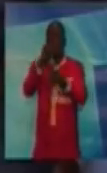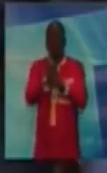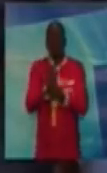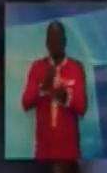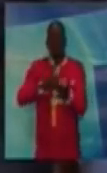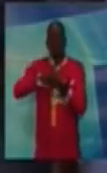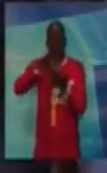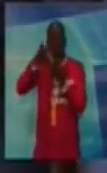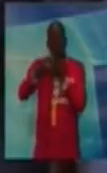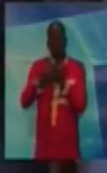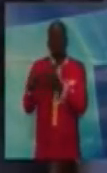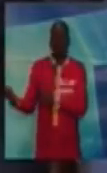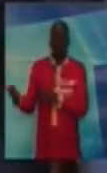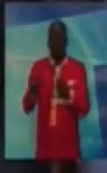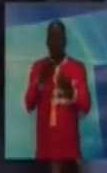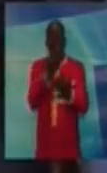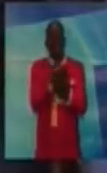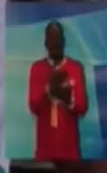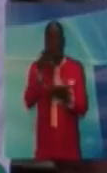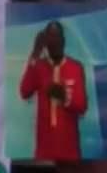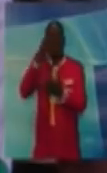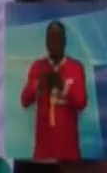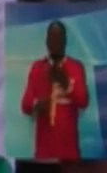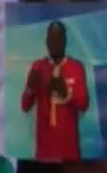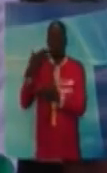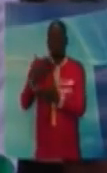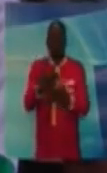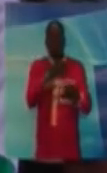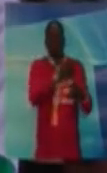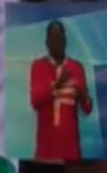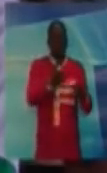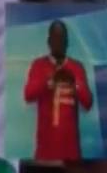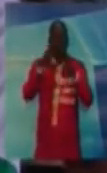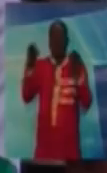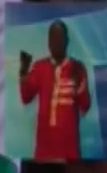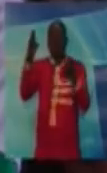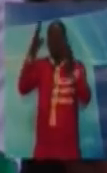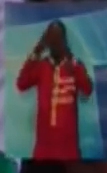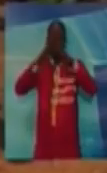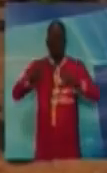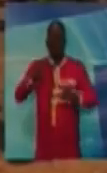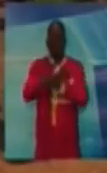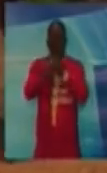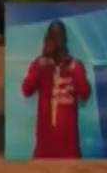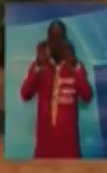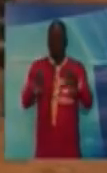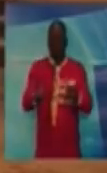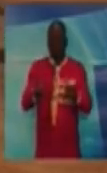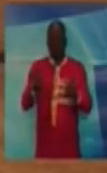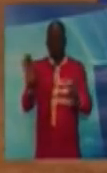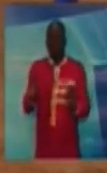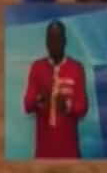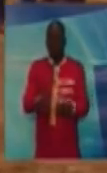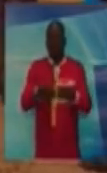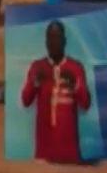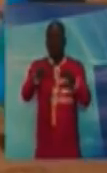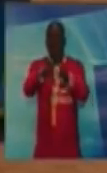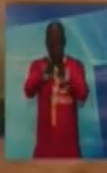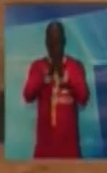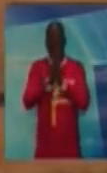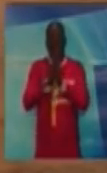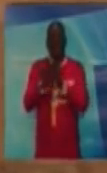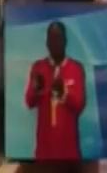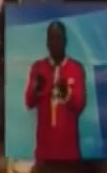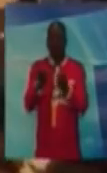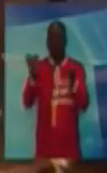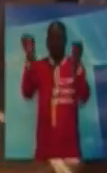Cash Transfer et Fonds à coût partagé lancé par la Maison de l'entreprise. Cette foire de l'offre et de la demande se